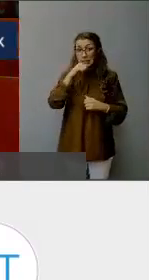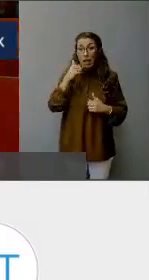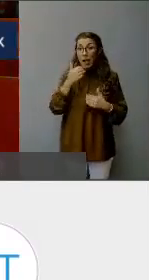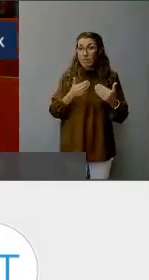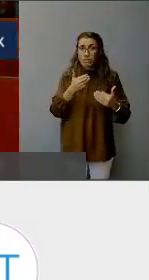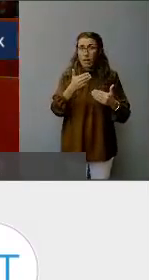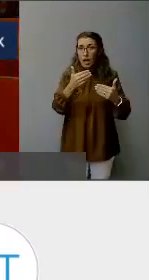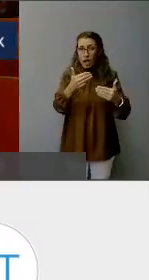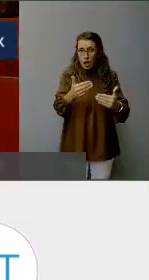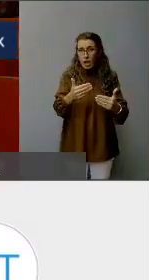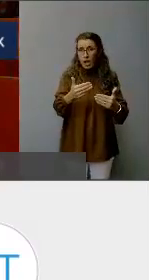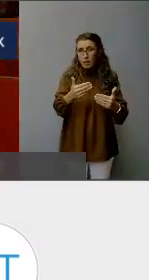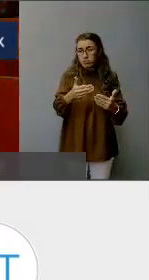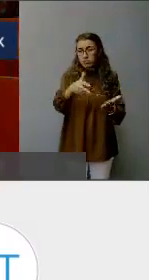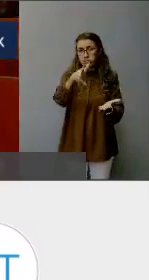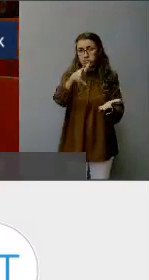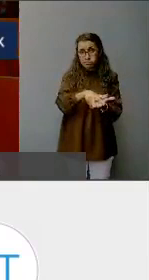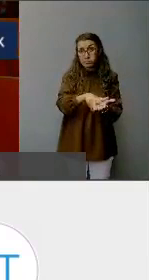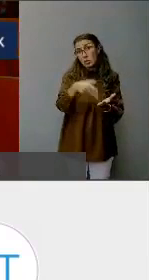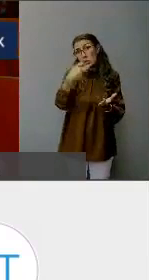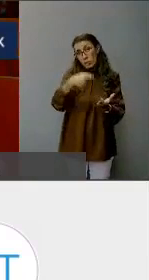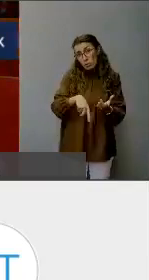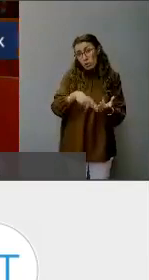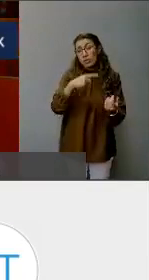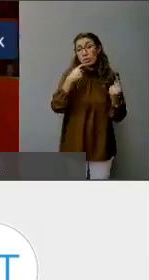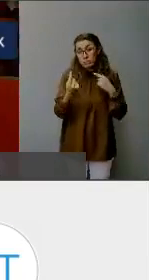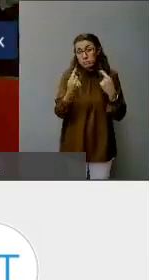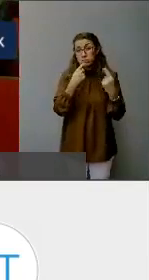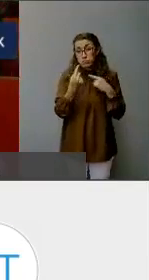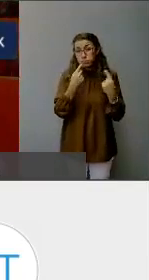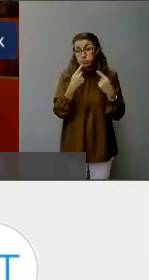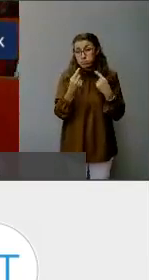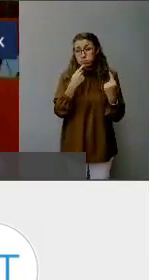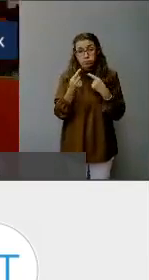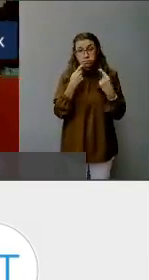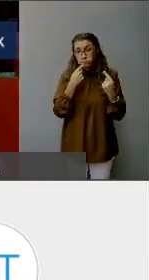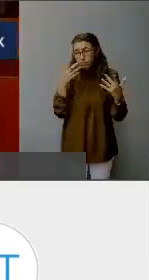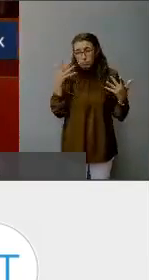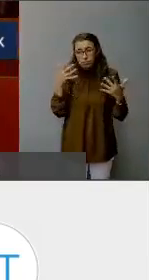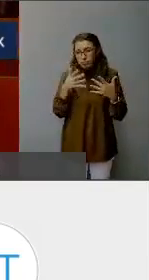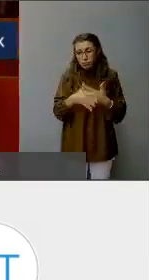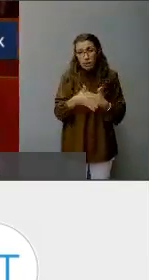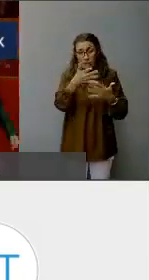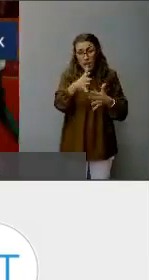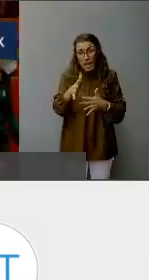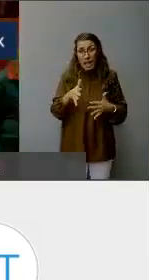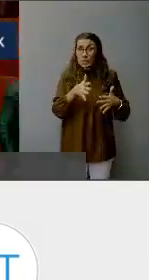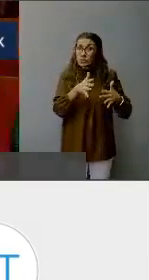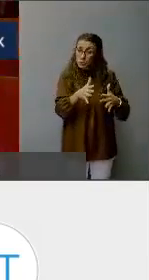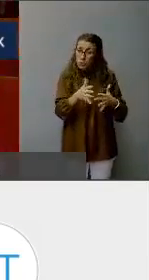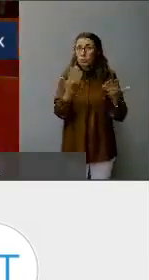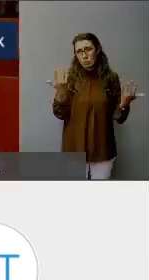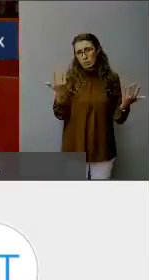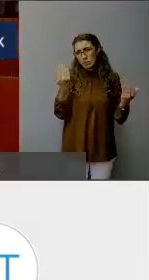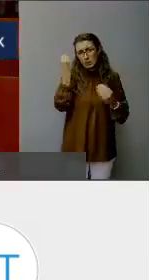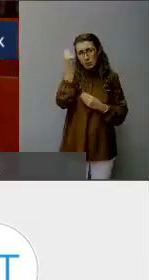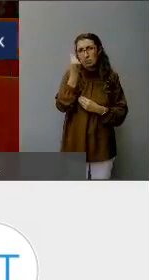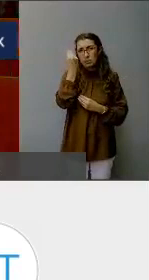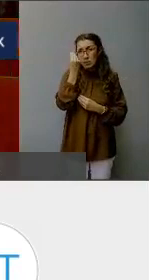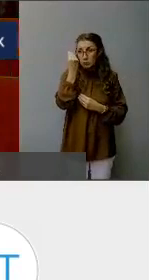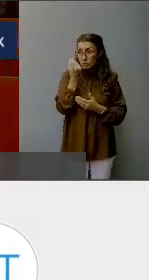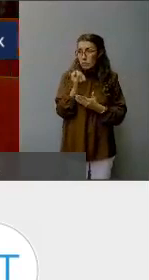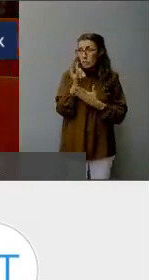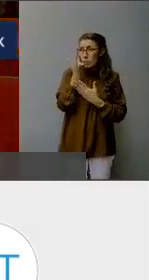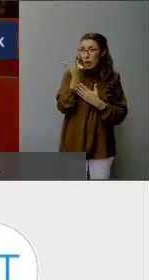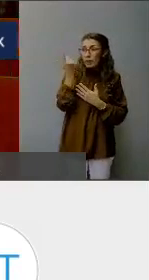abbondantemente lisce rata in diversi appuntamenti in diverse commissioni e siano state anche recepite moltissime osservazioni